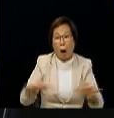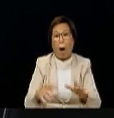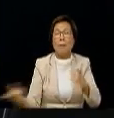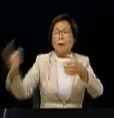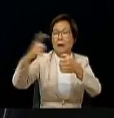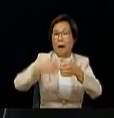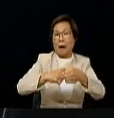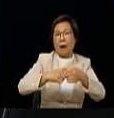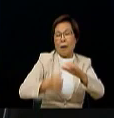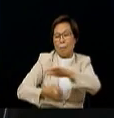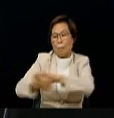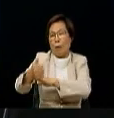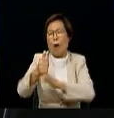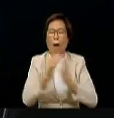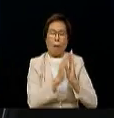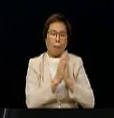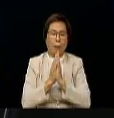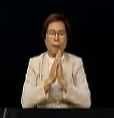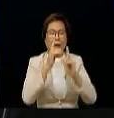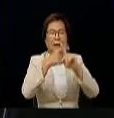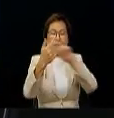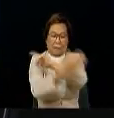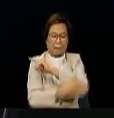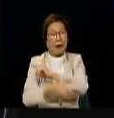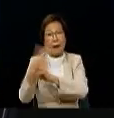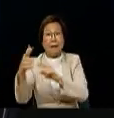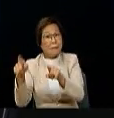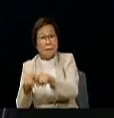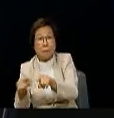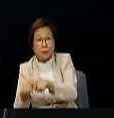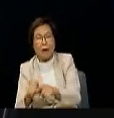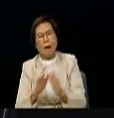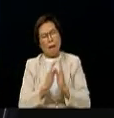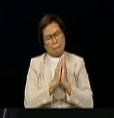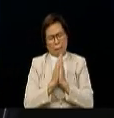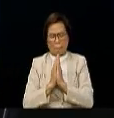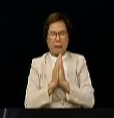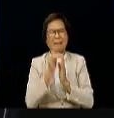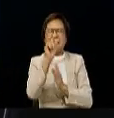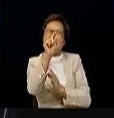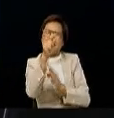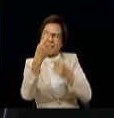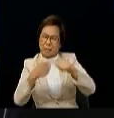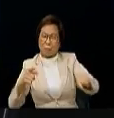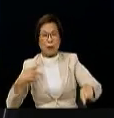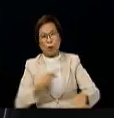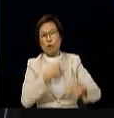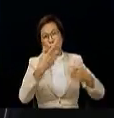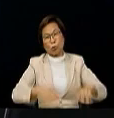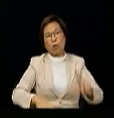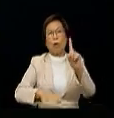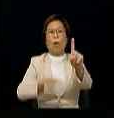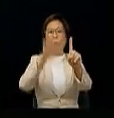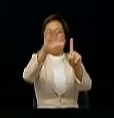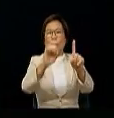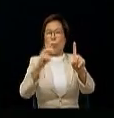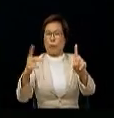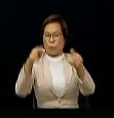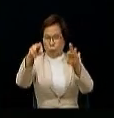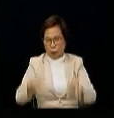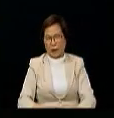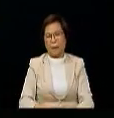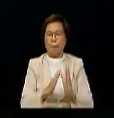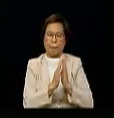suprarenal rakyat Myanmar dan dari negara lain yo Mian mengambil sedikit bezel karena kita dada 150.000